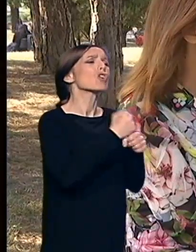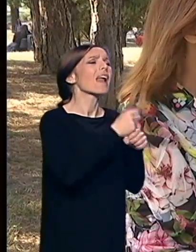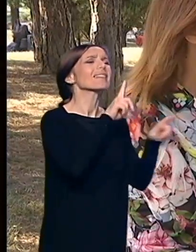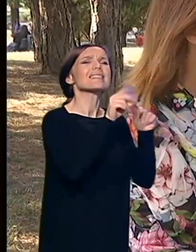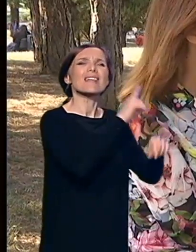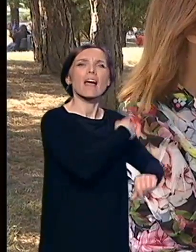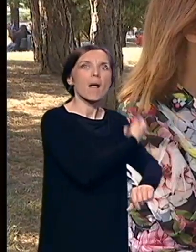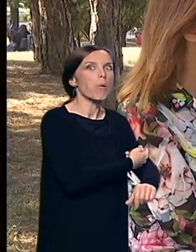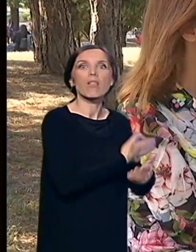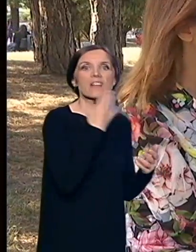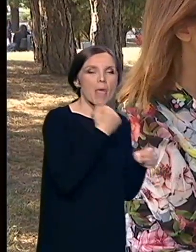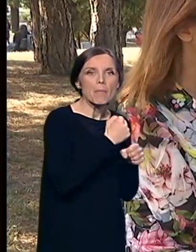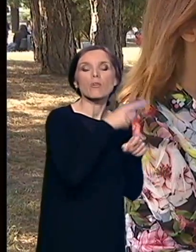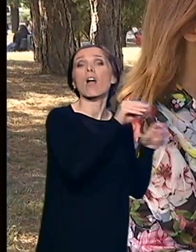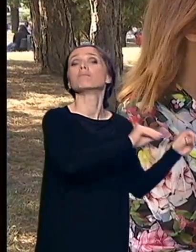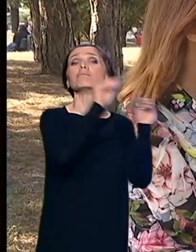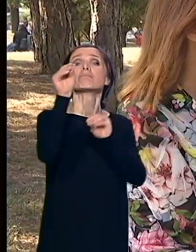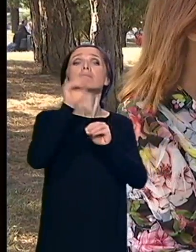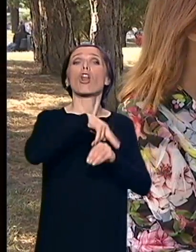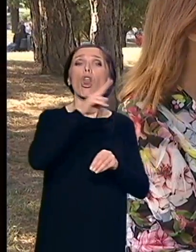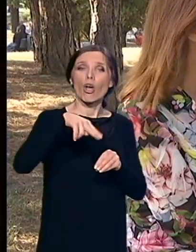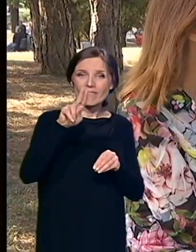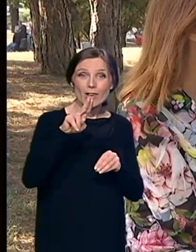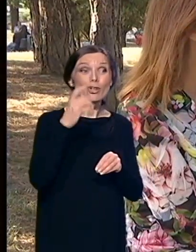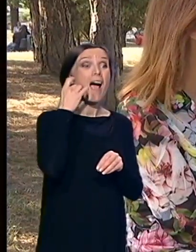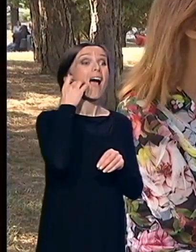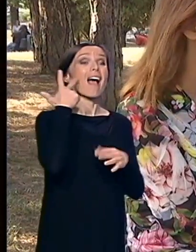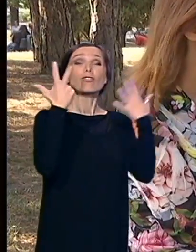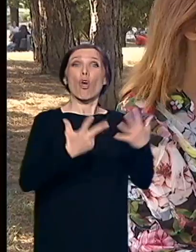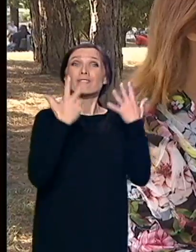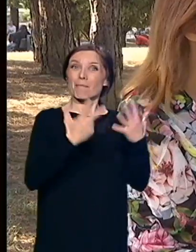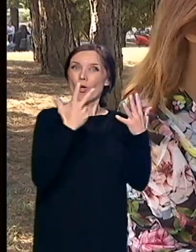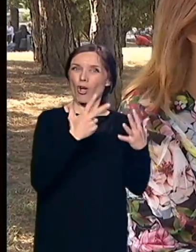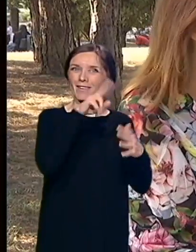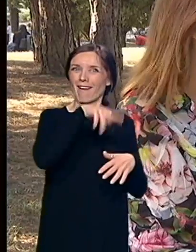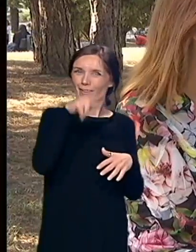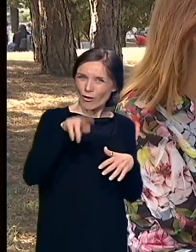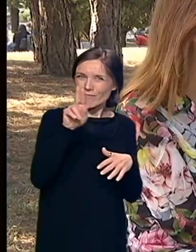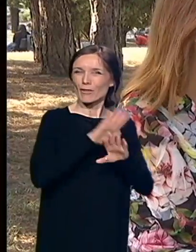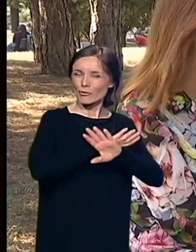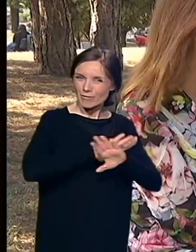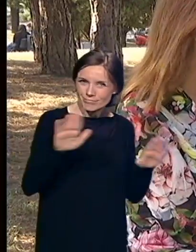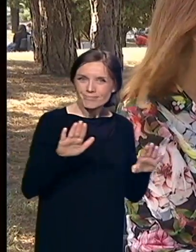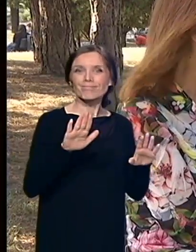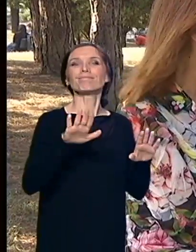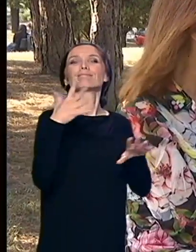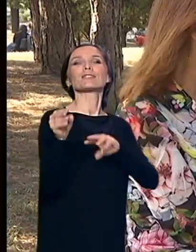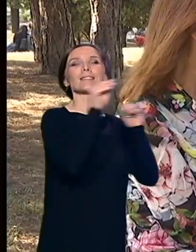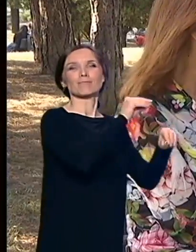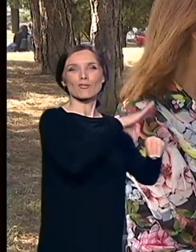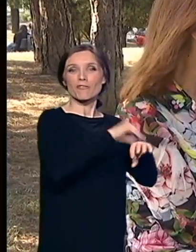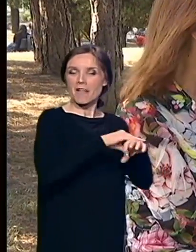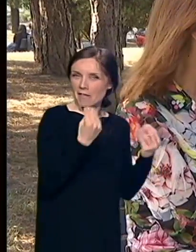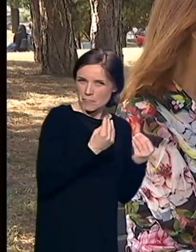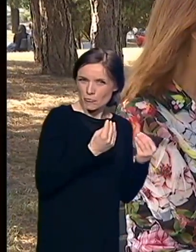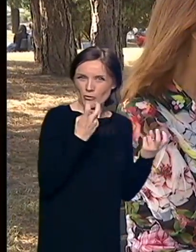godina rada u Norveškoj vi ste otišli u Švedsku za boljim poslom, još boljim životom. Za bolji, da, to je sad sve. Ja